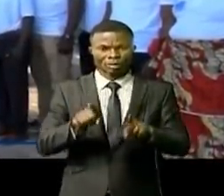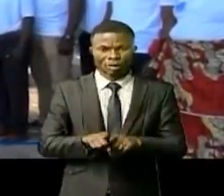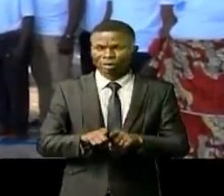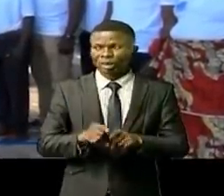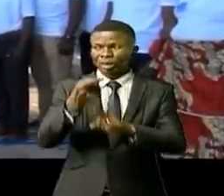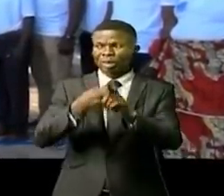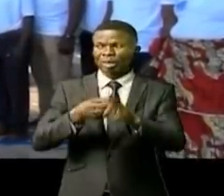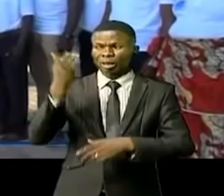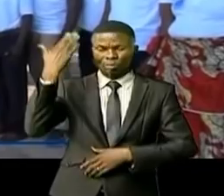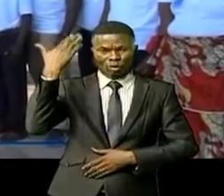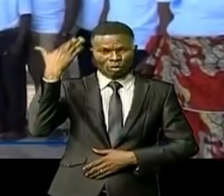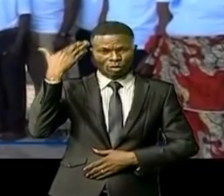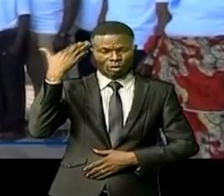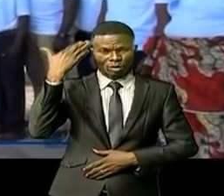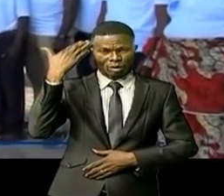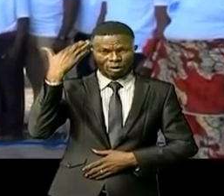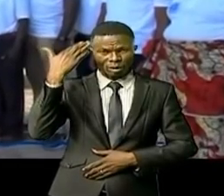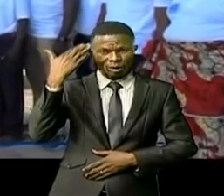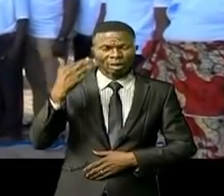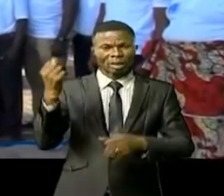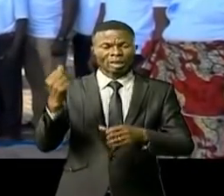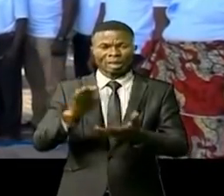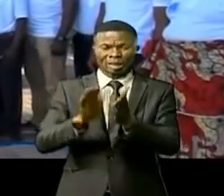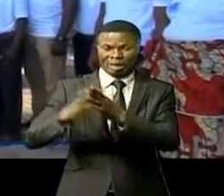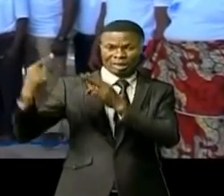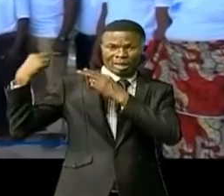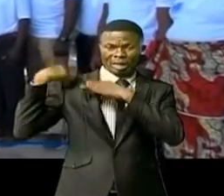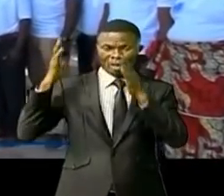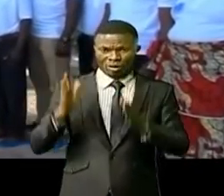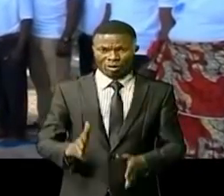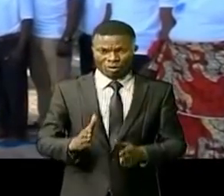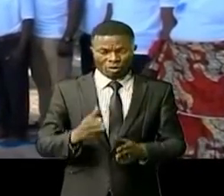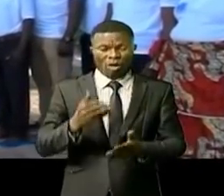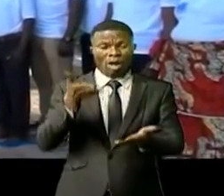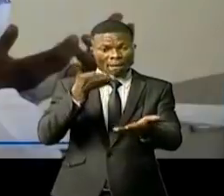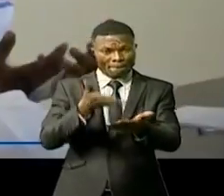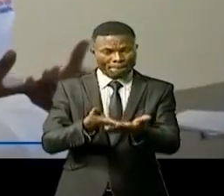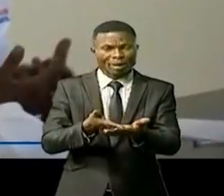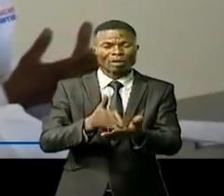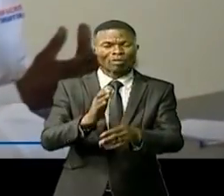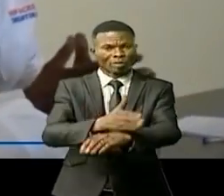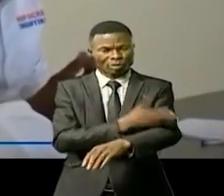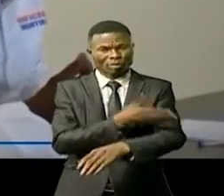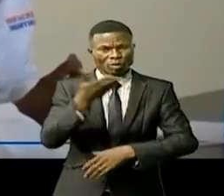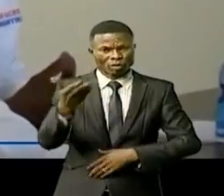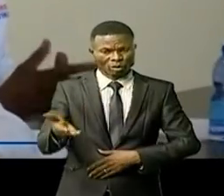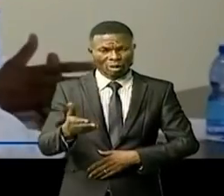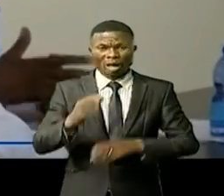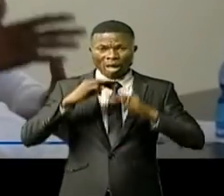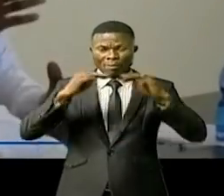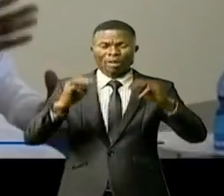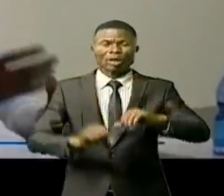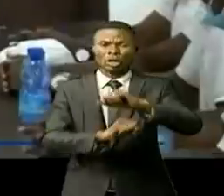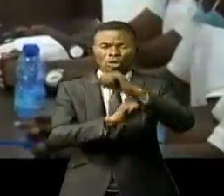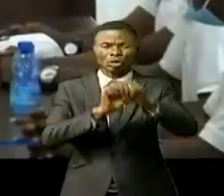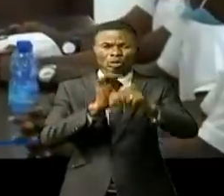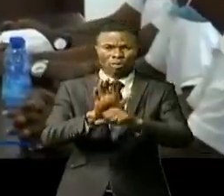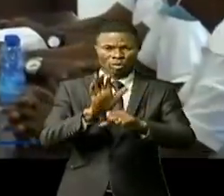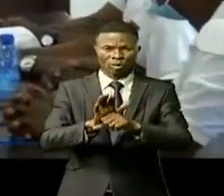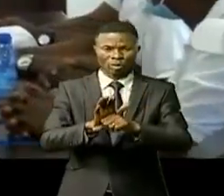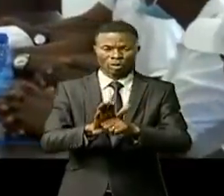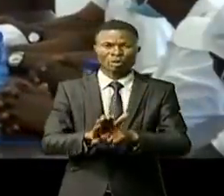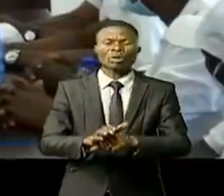mois qu'il a pris les fonctions dans cette province et il y a les innovations. Ce message traduit les soutiens tous azimuts de ces